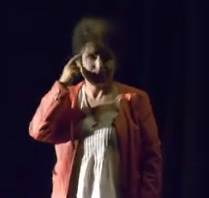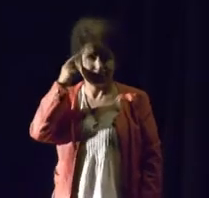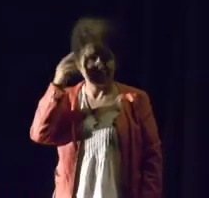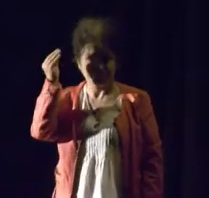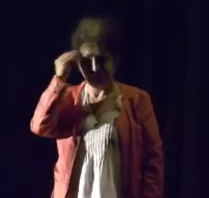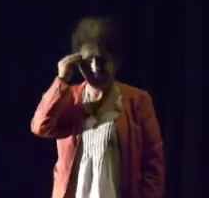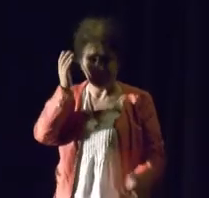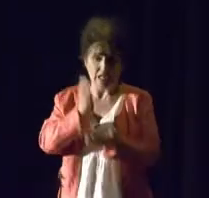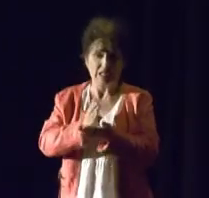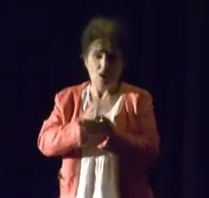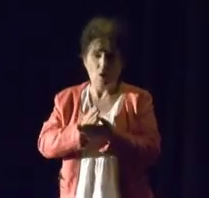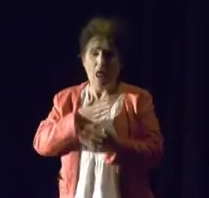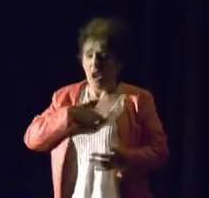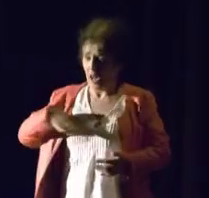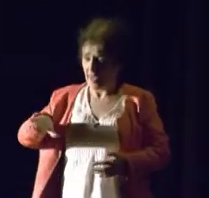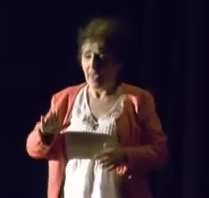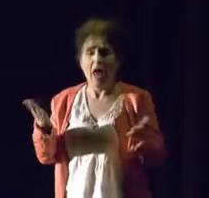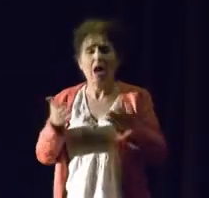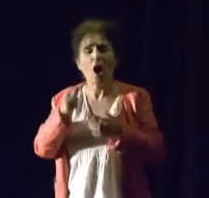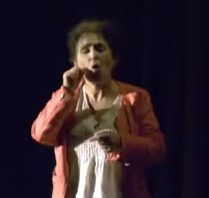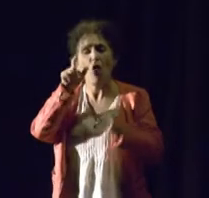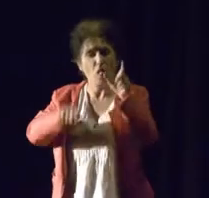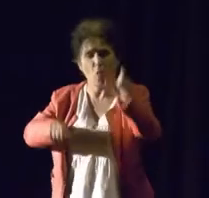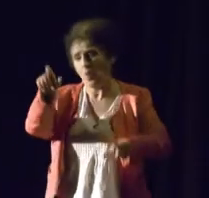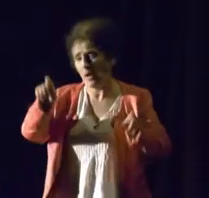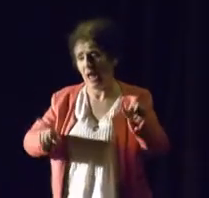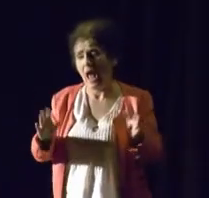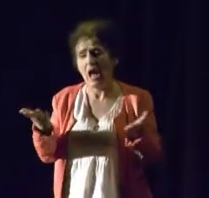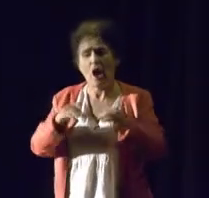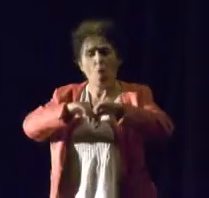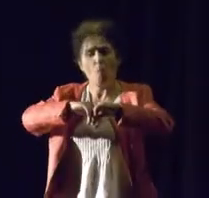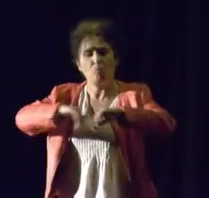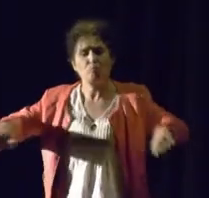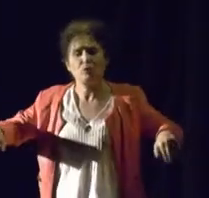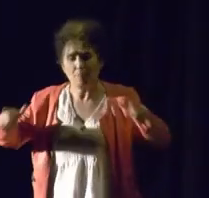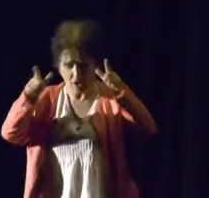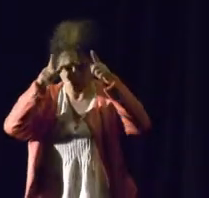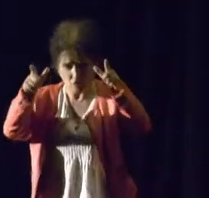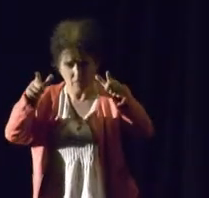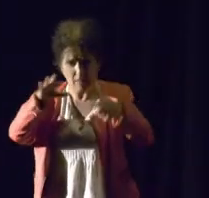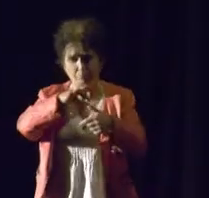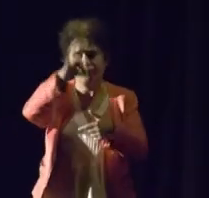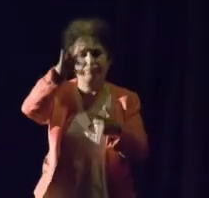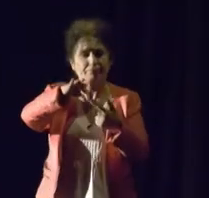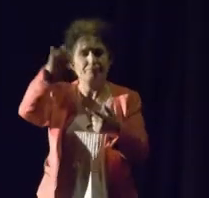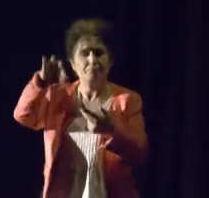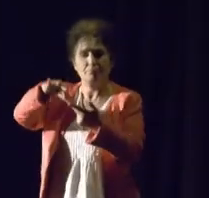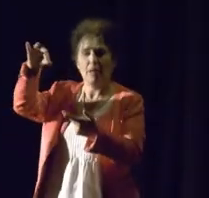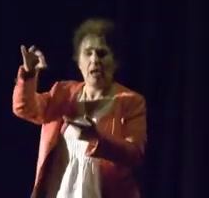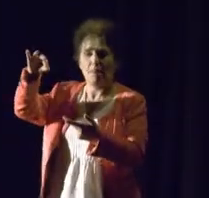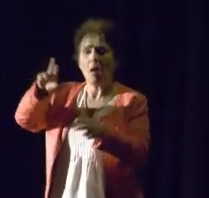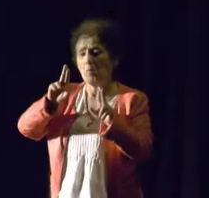е дека ние како луѓе, како посебни живинчиња, бираме.